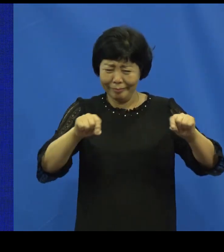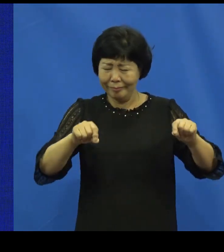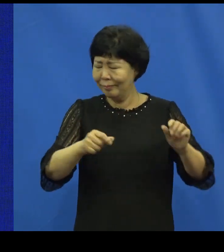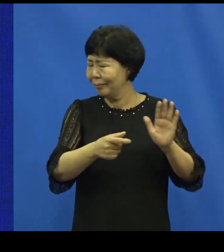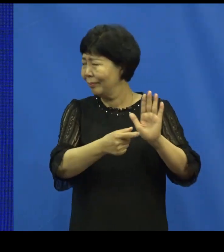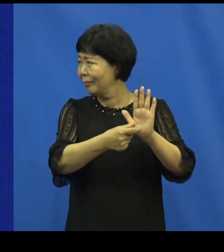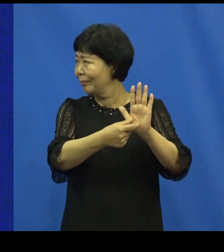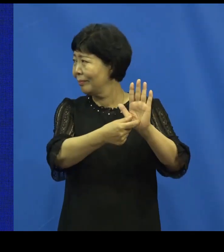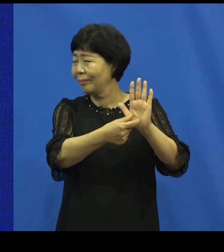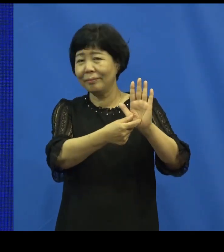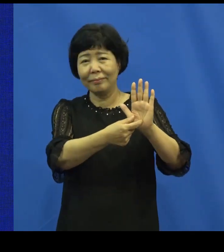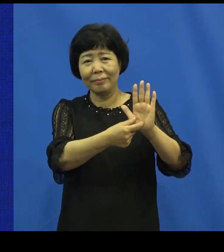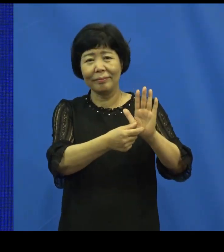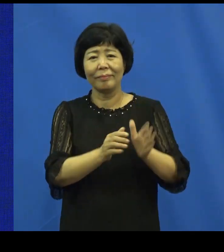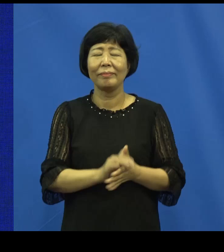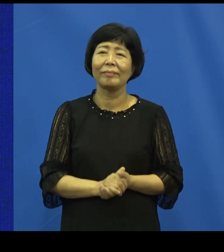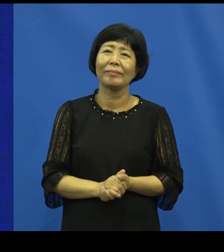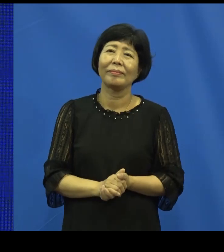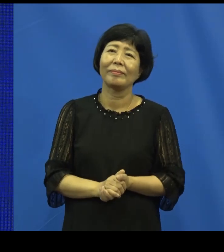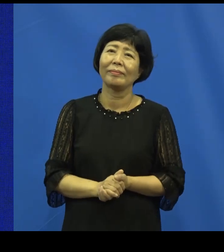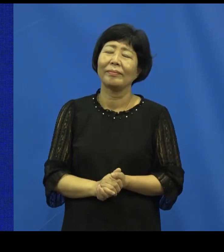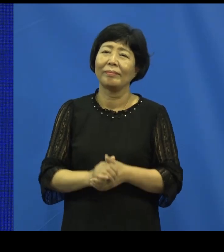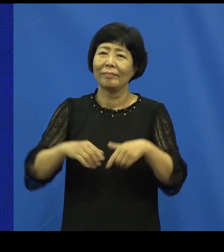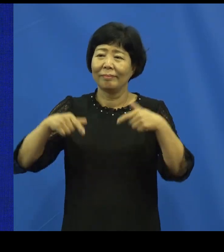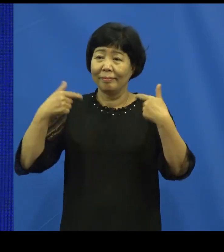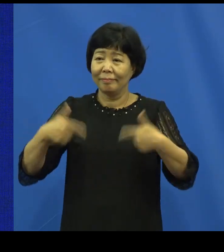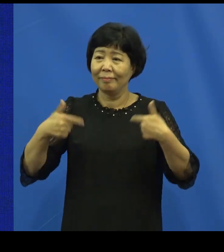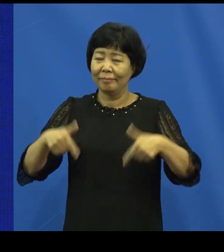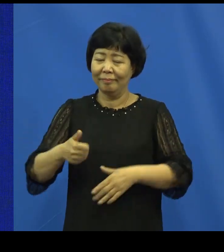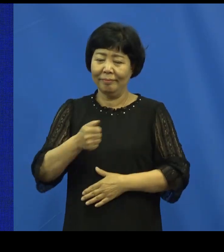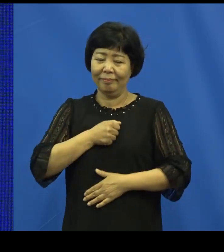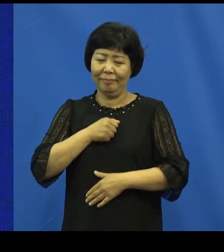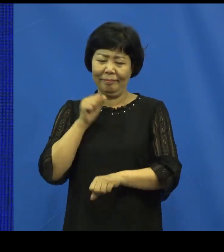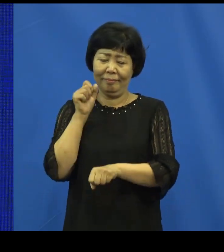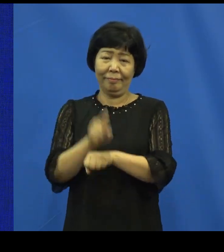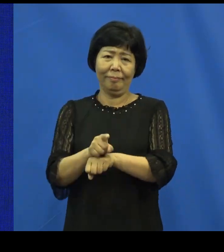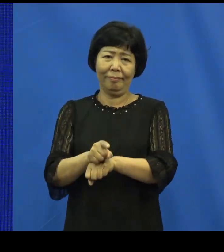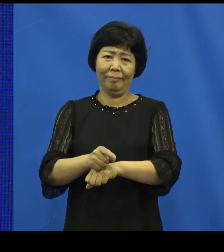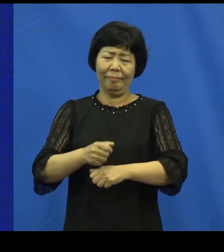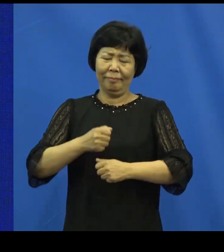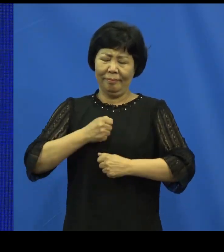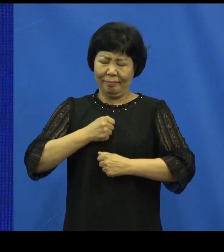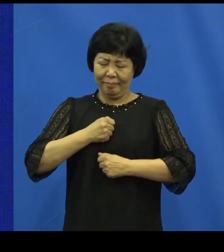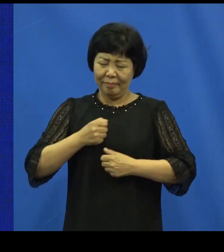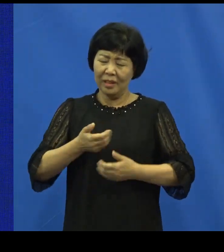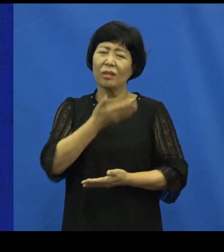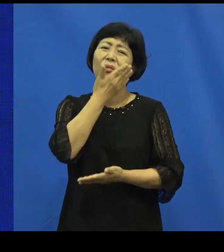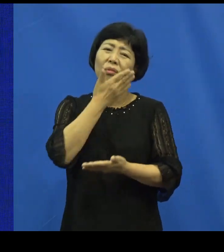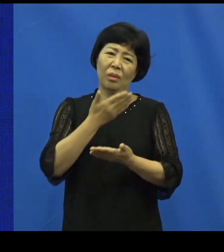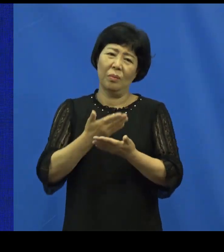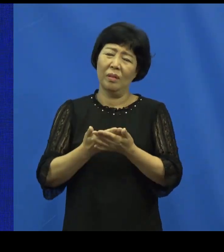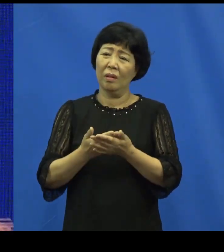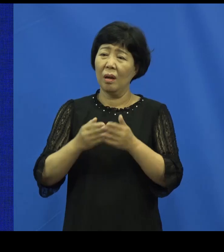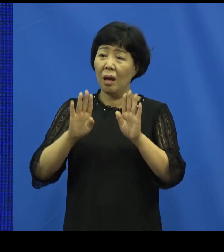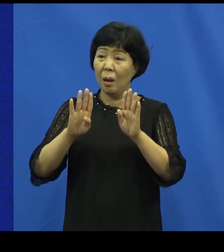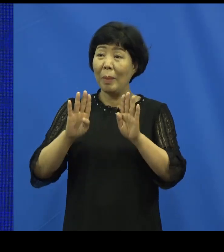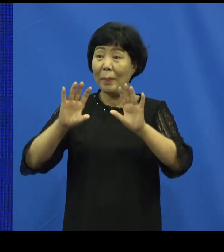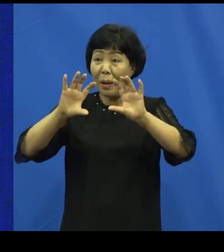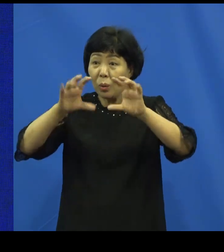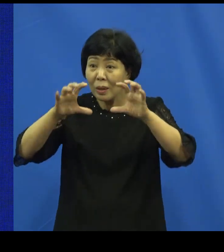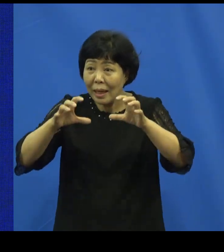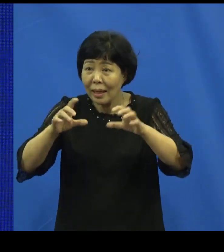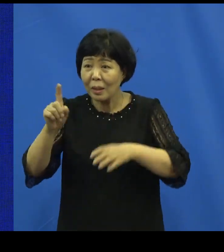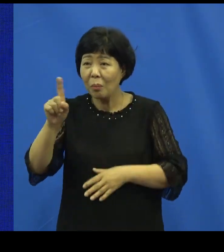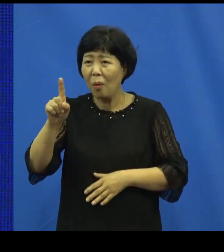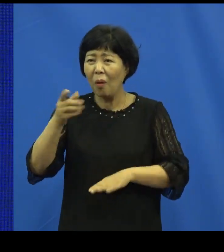어떤 대가를 치더라도 정체성을 지켜내는 것이죠. 여러분, 바벨론이라는 나라는 어떤 곳입니까? 이방의 백성들이